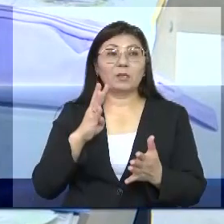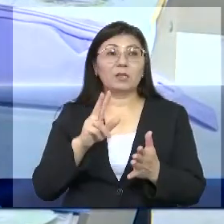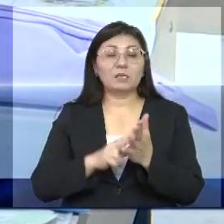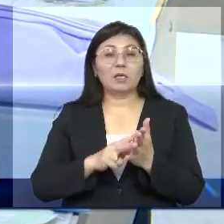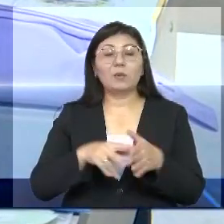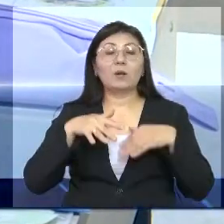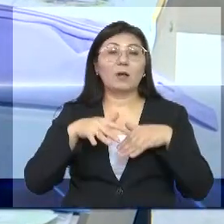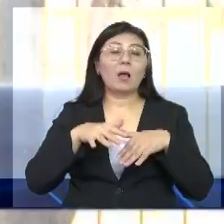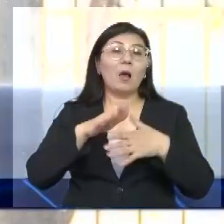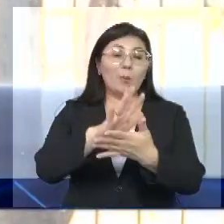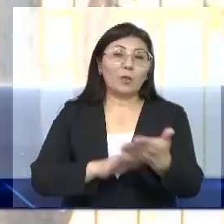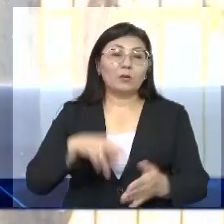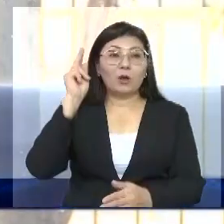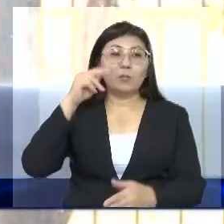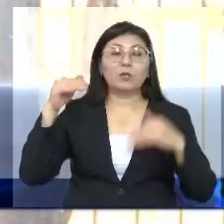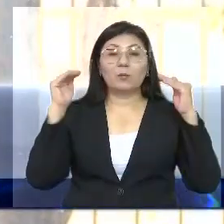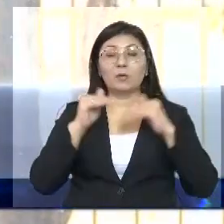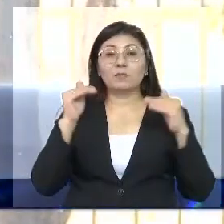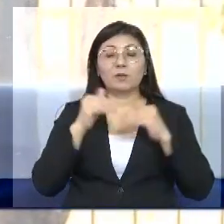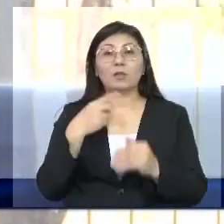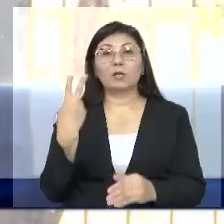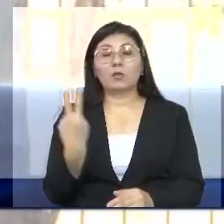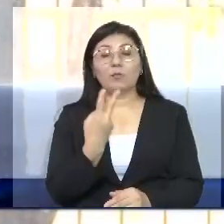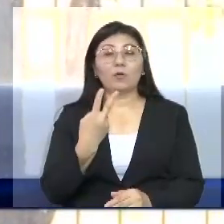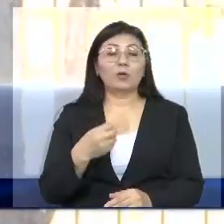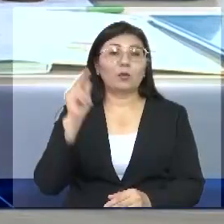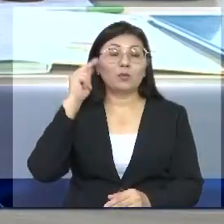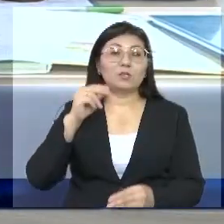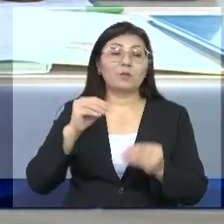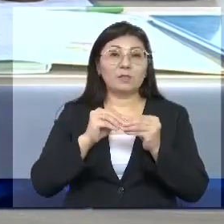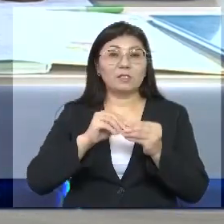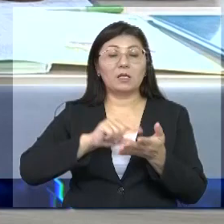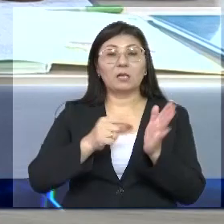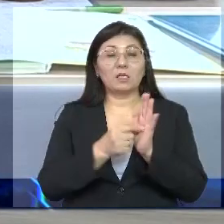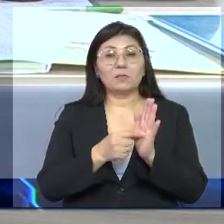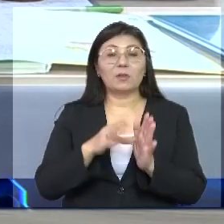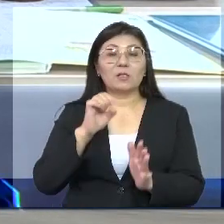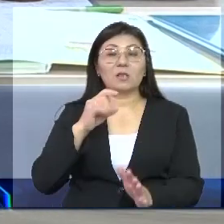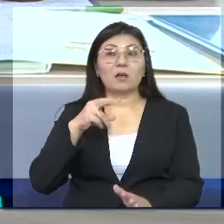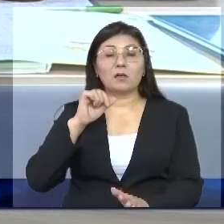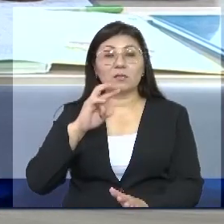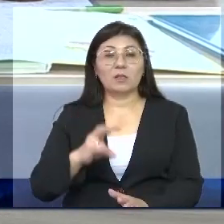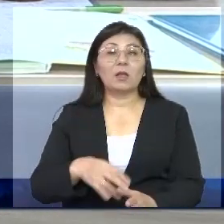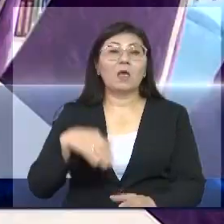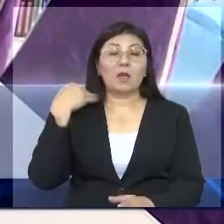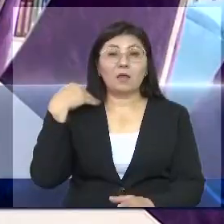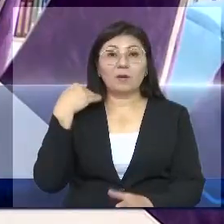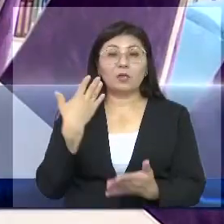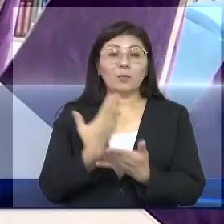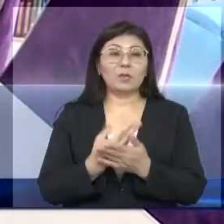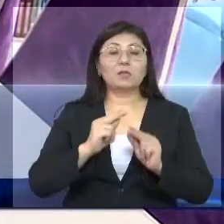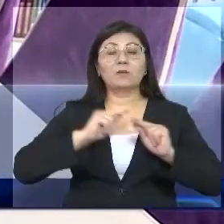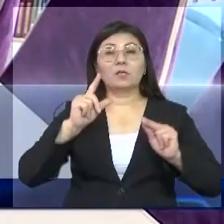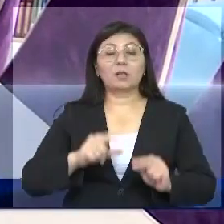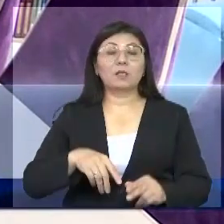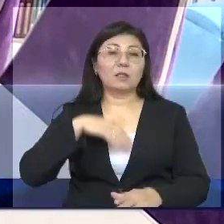обучение в колледжах двое получают образование в десятых классах рожински школы и школы номер 69 в окту что касается учительских кадров